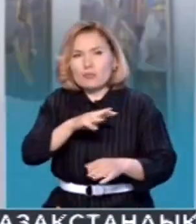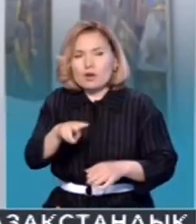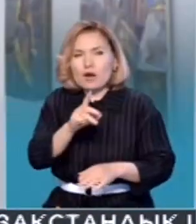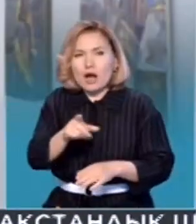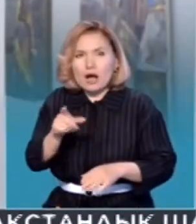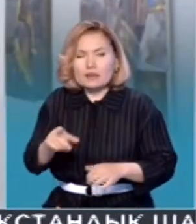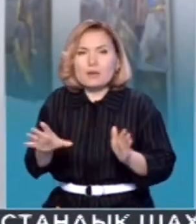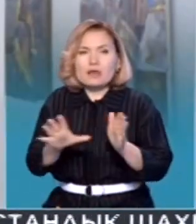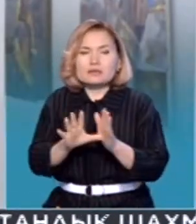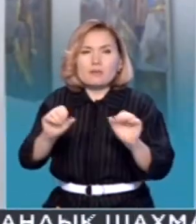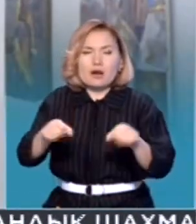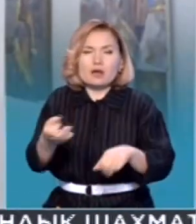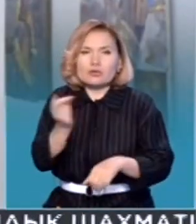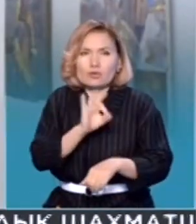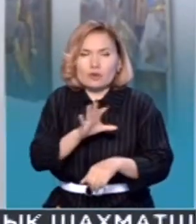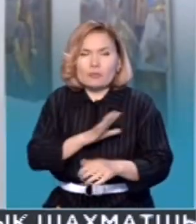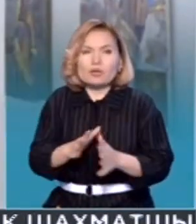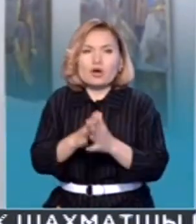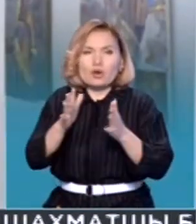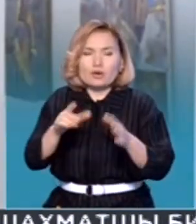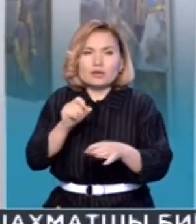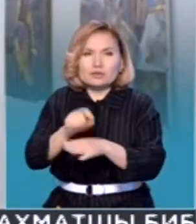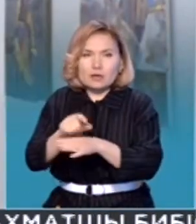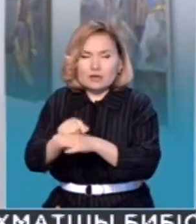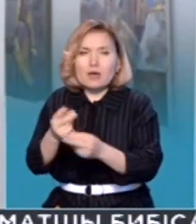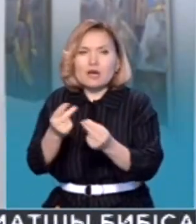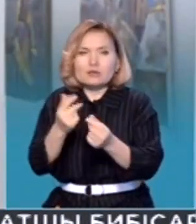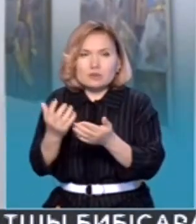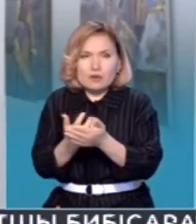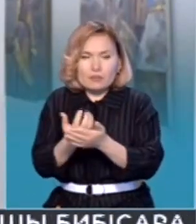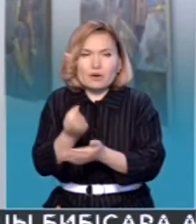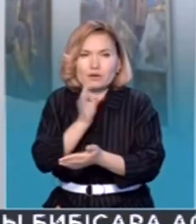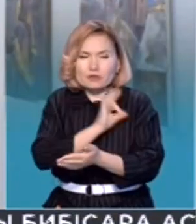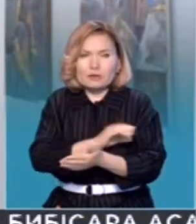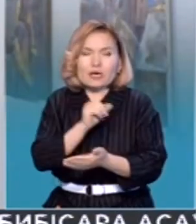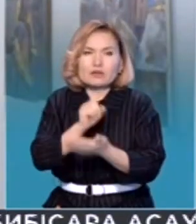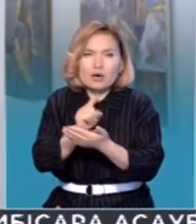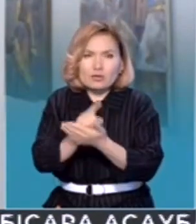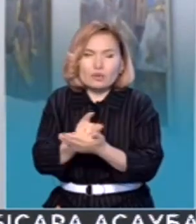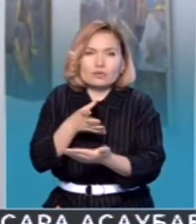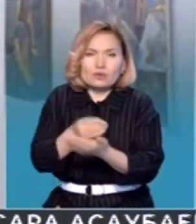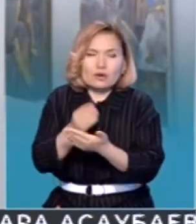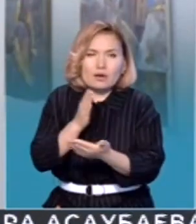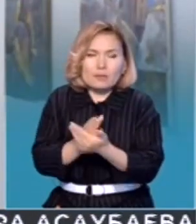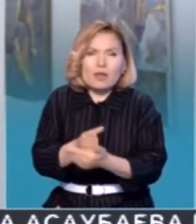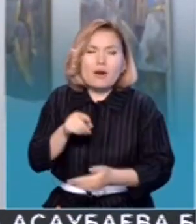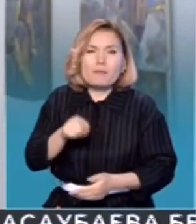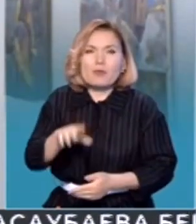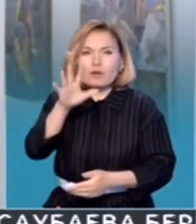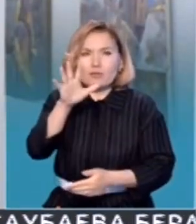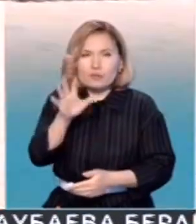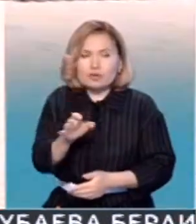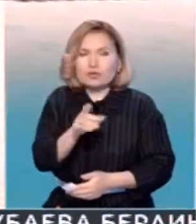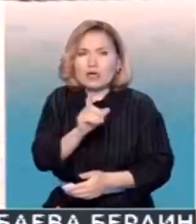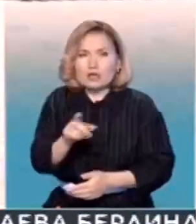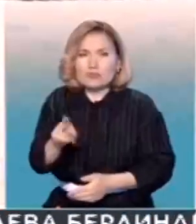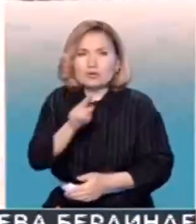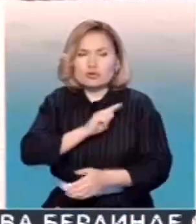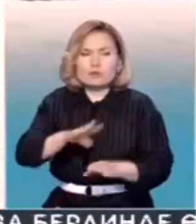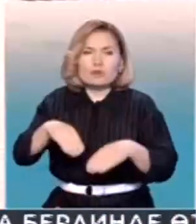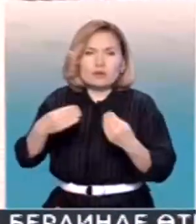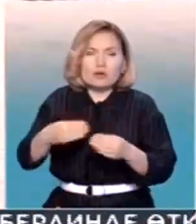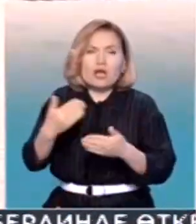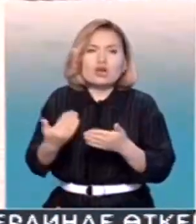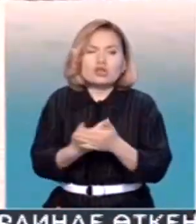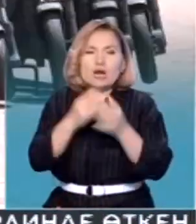екен. Бұлар енді қазіргі таңда үлкен жаңа табыстар беріп жатыр, олар налог төлеп жатыр, жұмыс 1500 адамға жұмыс орнын беріп жатыр. Жаңа заң